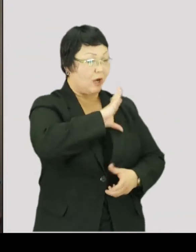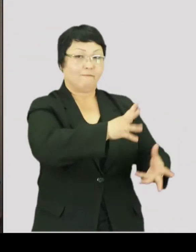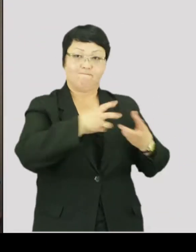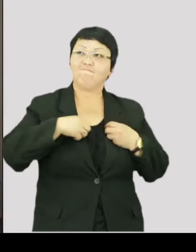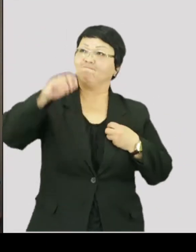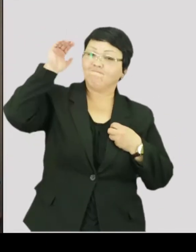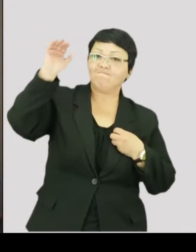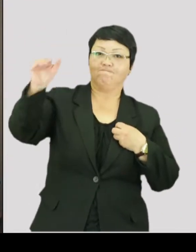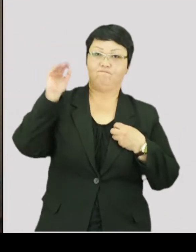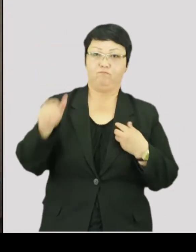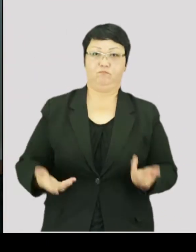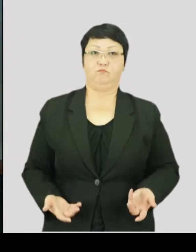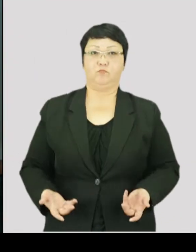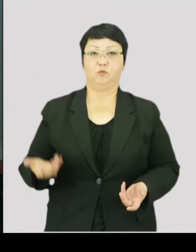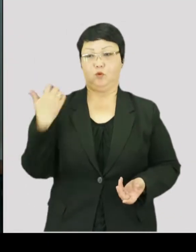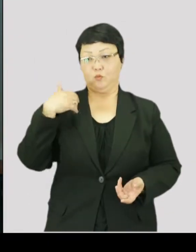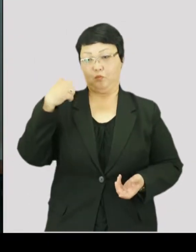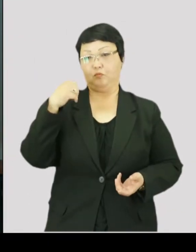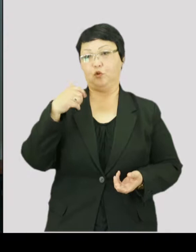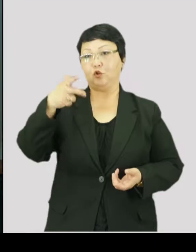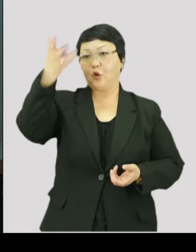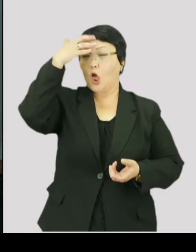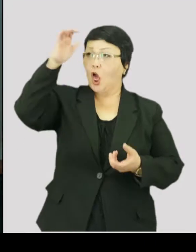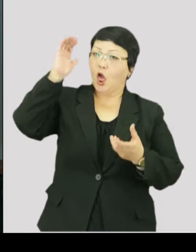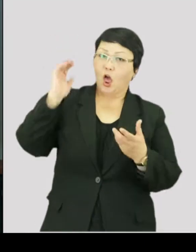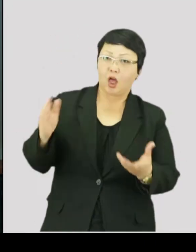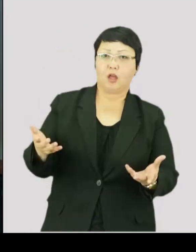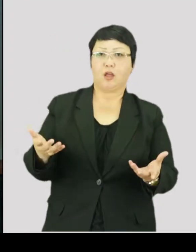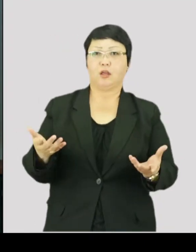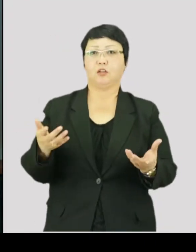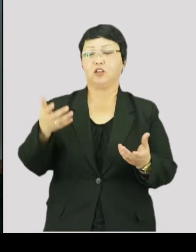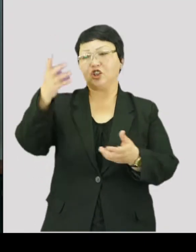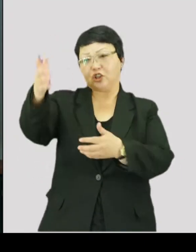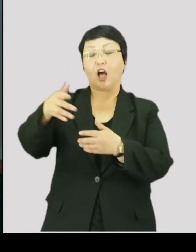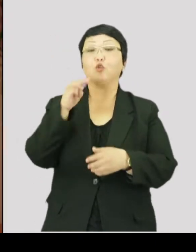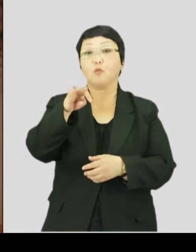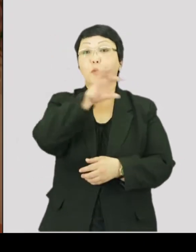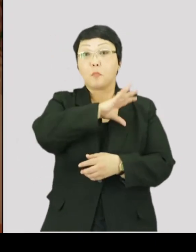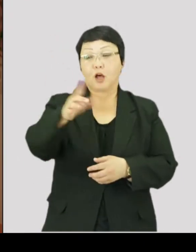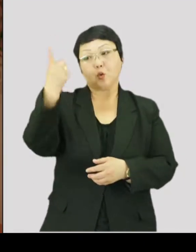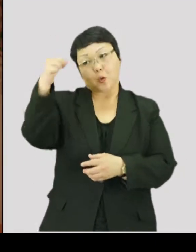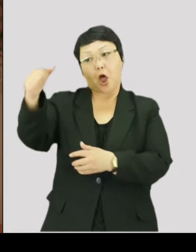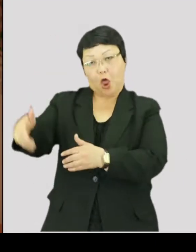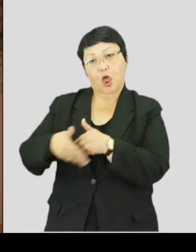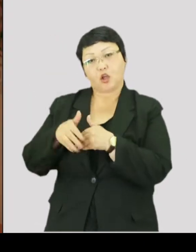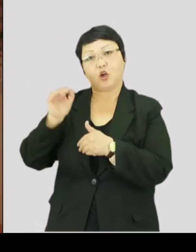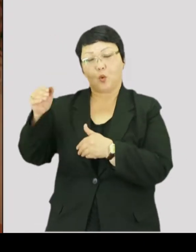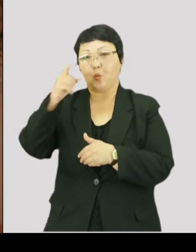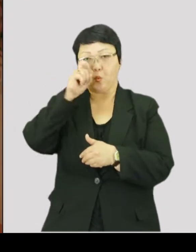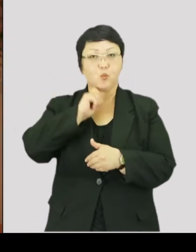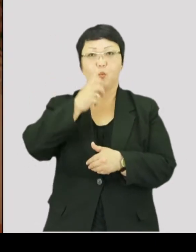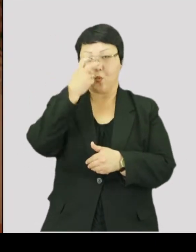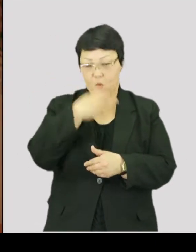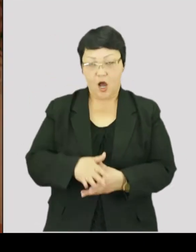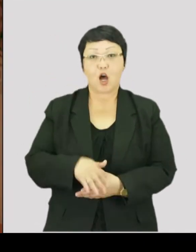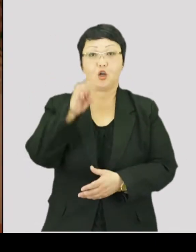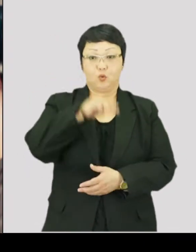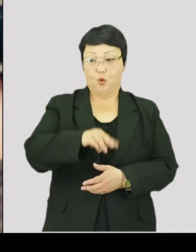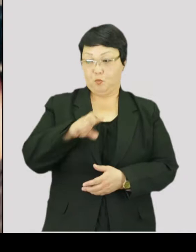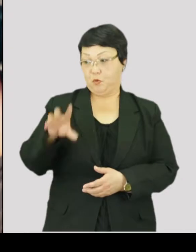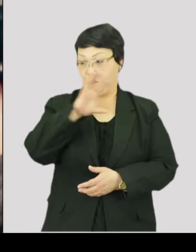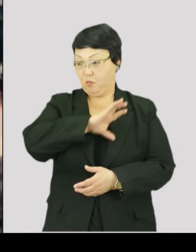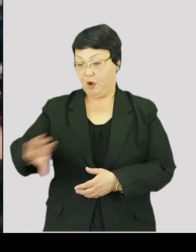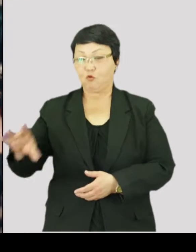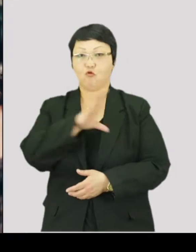бол дэмжүүлж үзэж байгаагүй. Дэмжлэг бол нэг бус удаа бол хүсэж исэн. Төрийн бус байгууллага өөрөө өөрийгөө